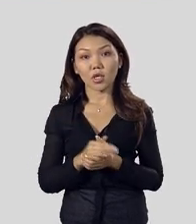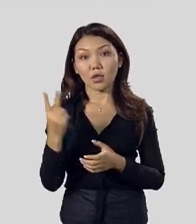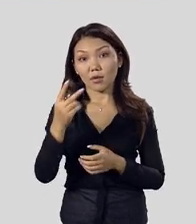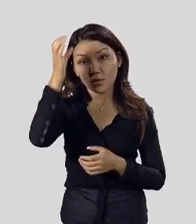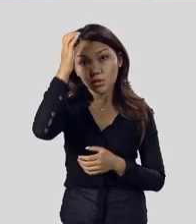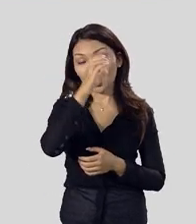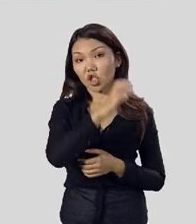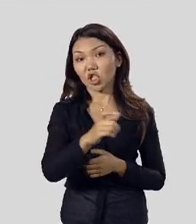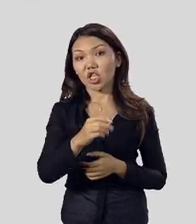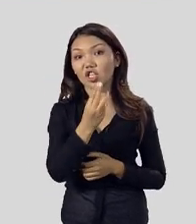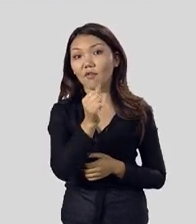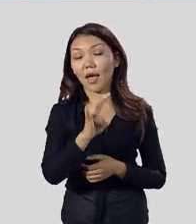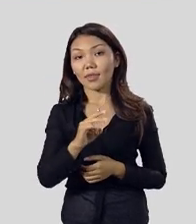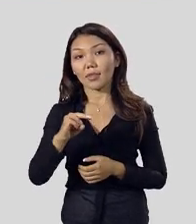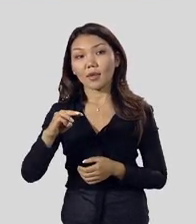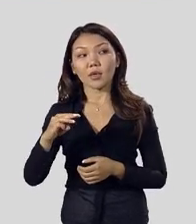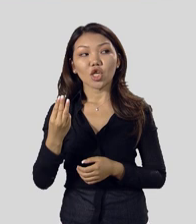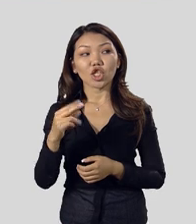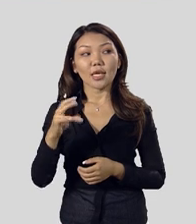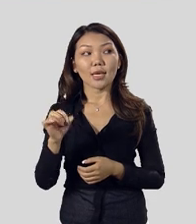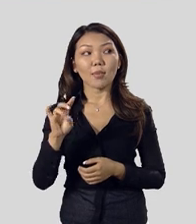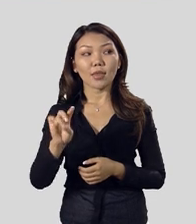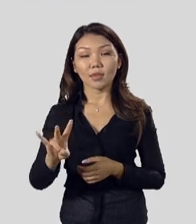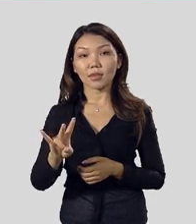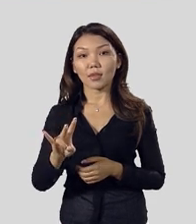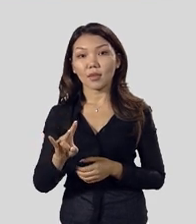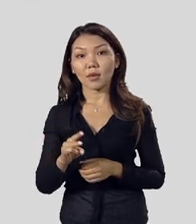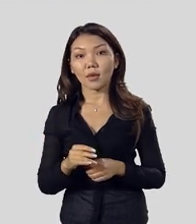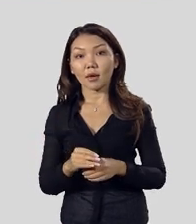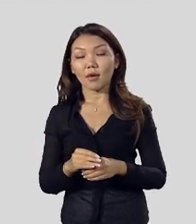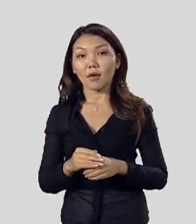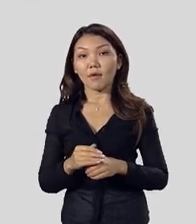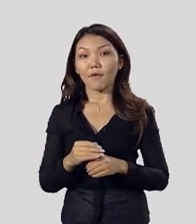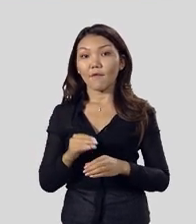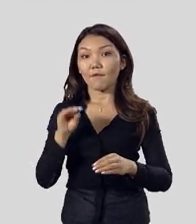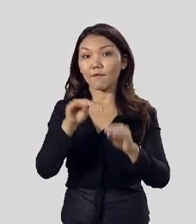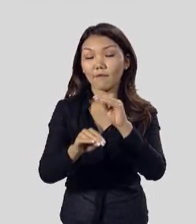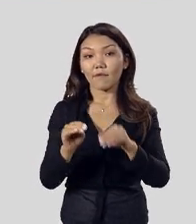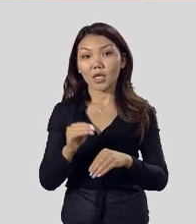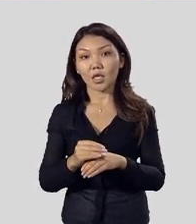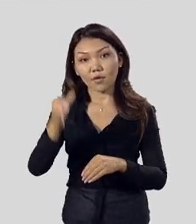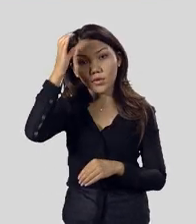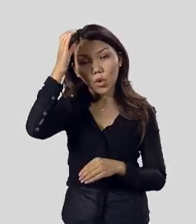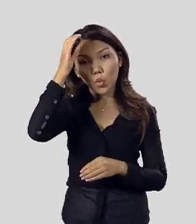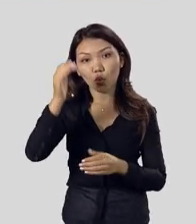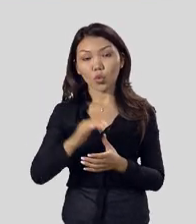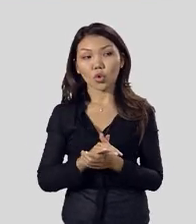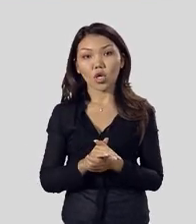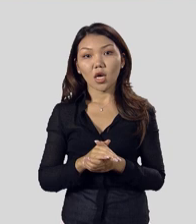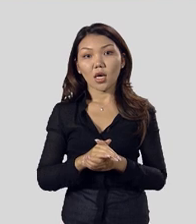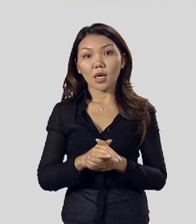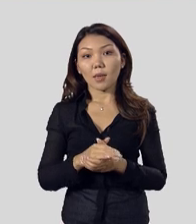шлейден ввели в науку основополагающие представления о клетки вне клеток нет